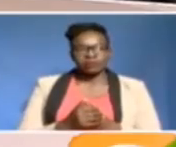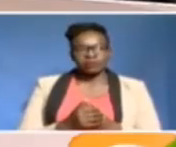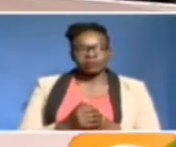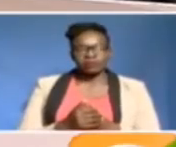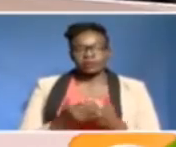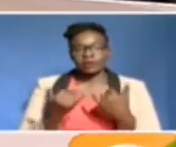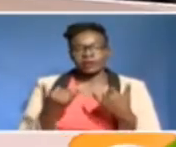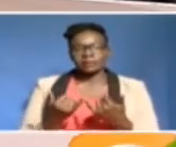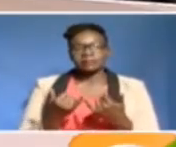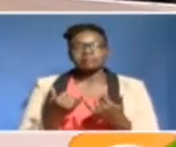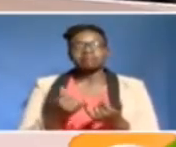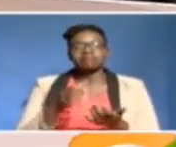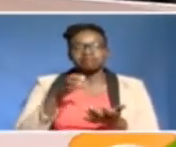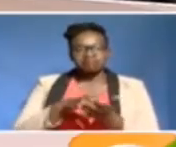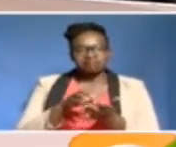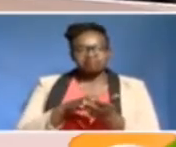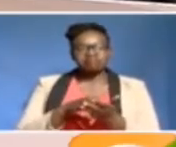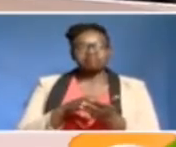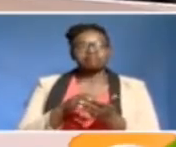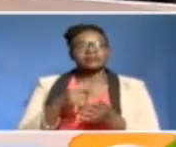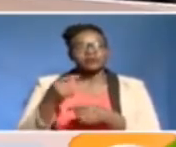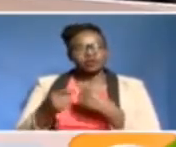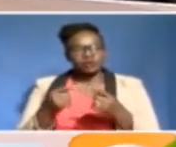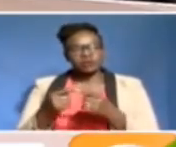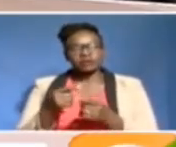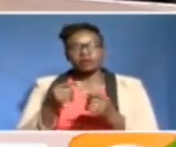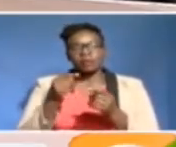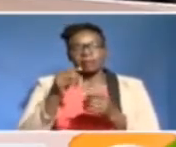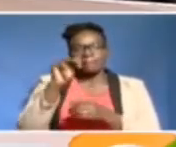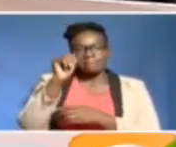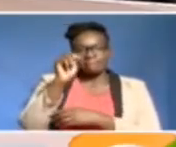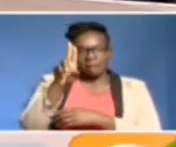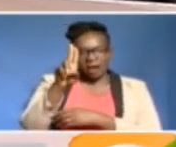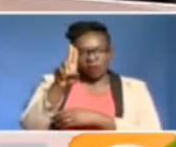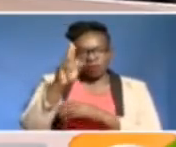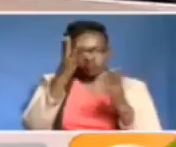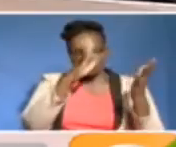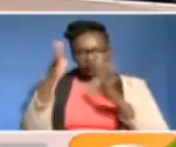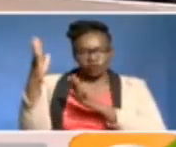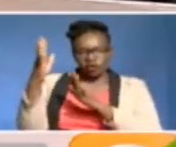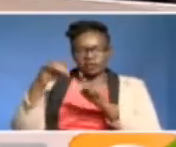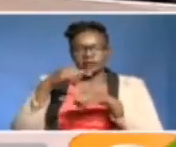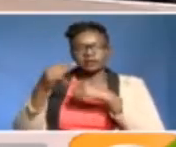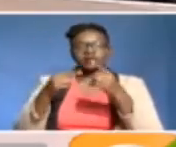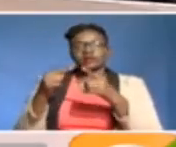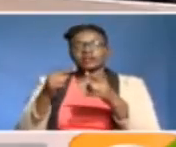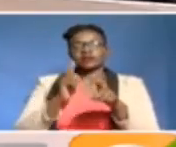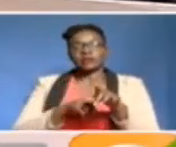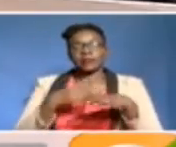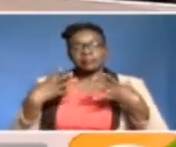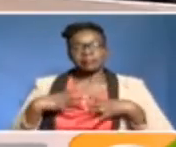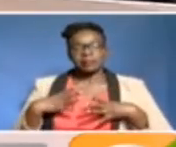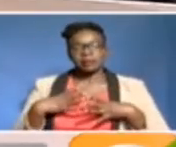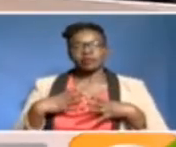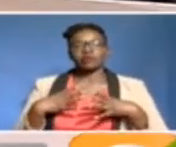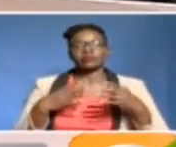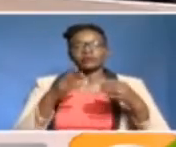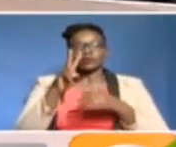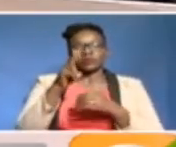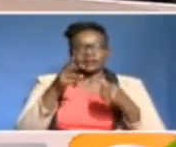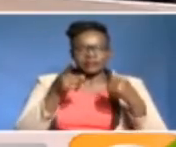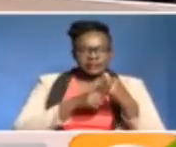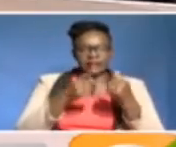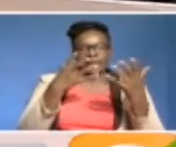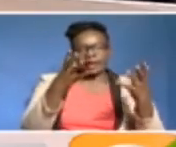Na hali ya taharuki inazidi kutanda katika maeneo ya msitu wa Mau kufuatia vita vya kijamii. Kufikia sasa watu 29 wamekamatwa kuhusiana na machafuko